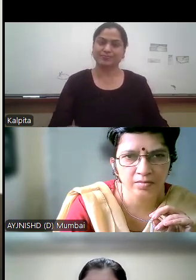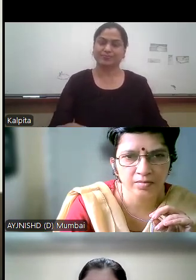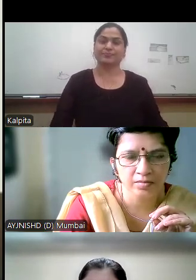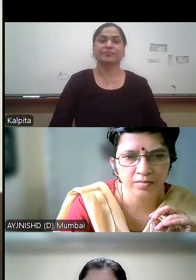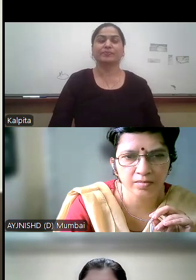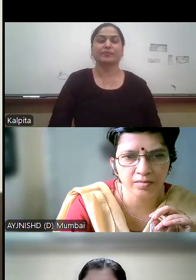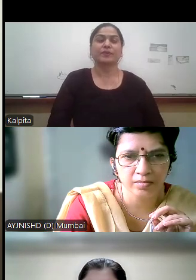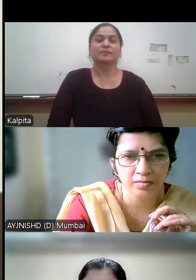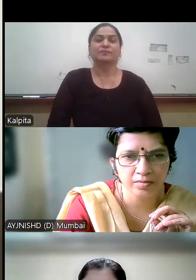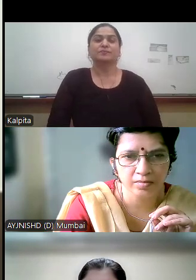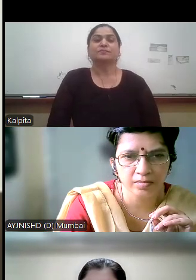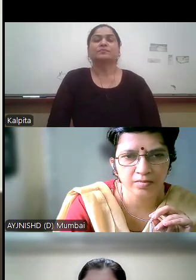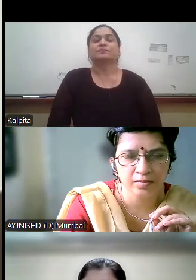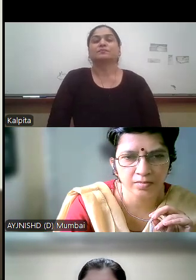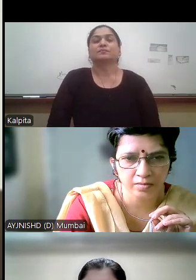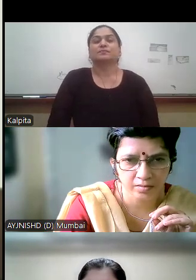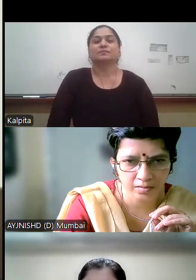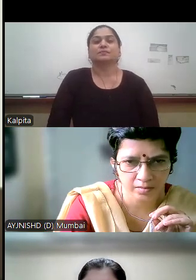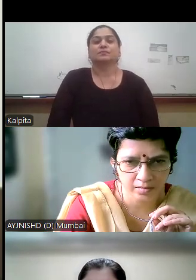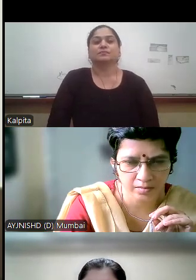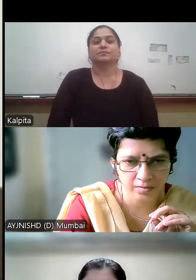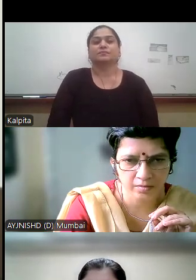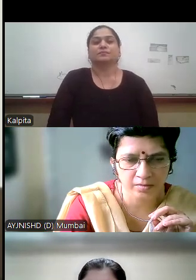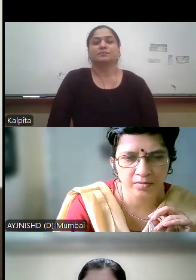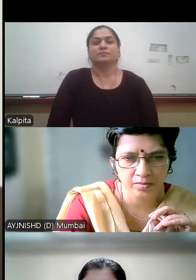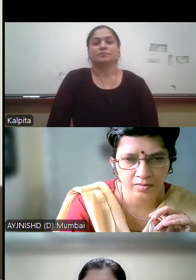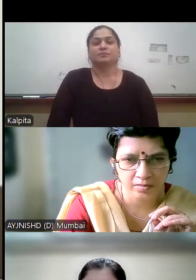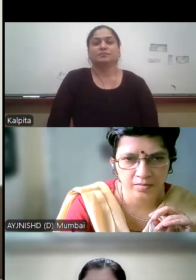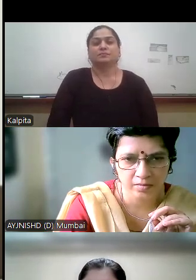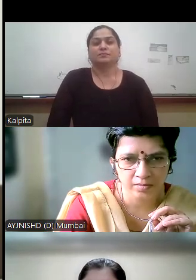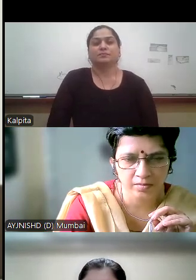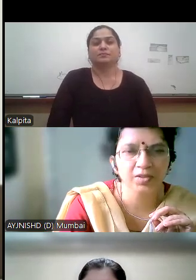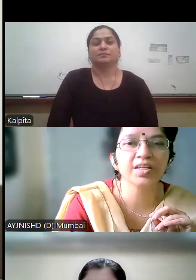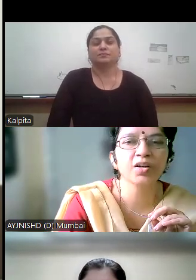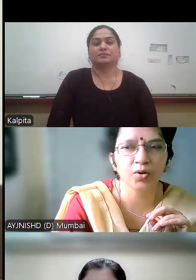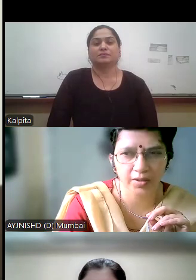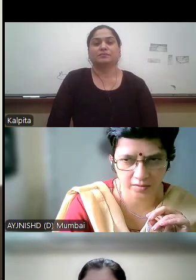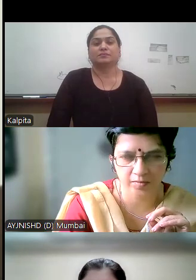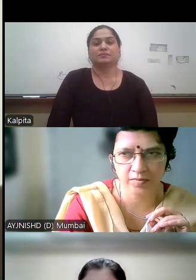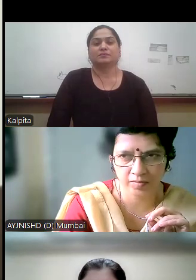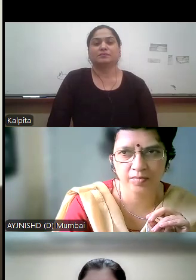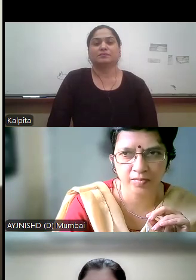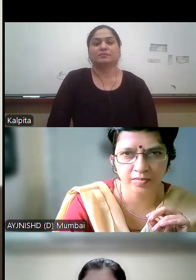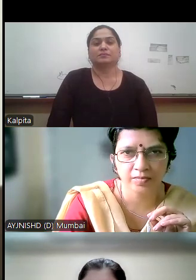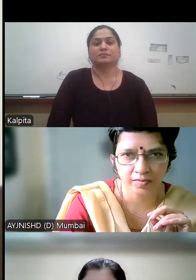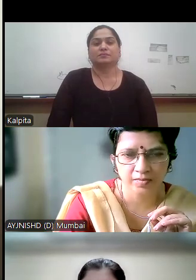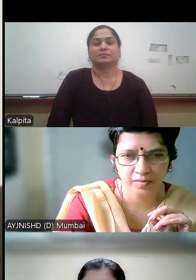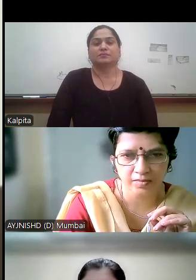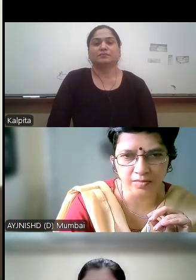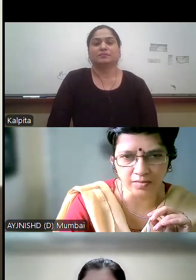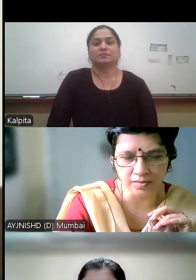आप बच्चे की गर्दन को पीछे से स्ट्रोक भी कर सकते हैं। इस तरह से आप उसको गर्दन संभालना सिखा